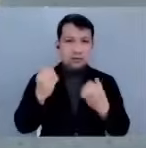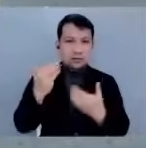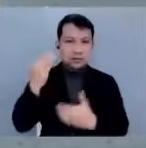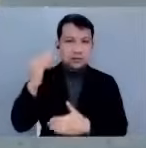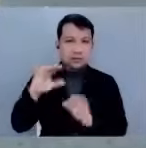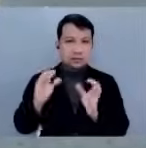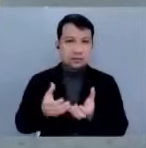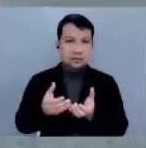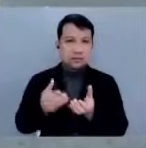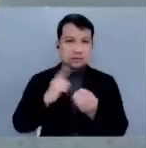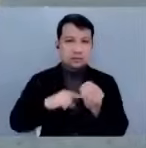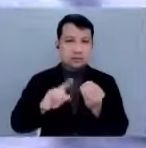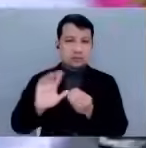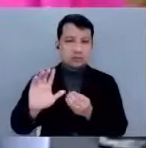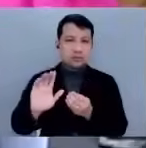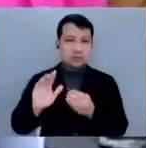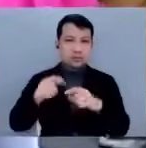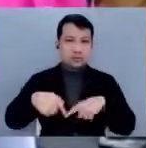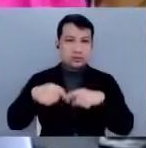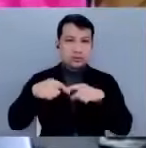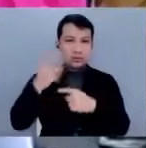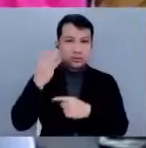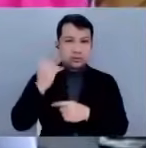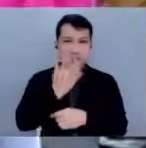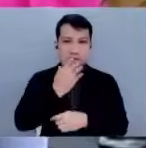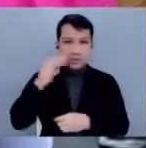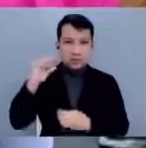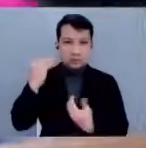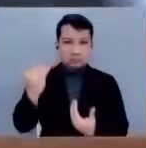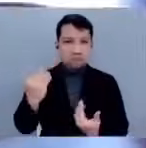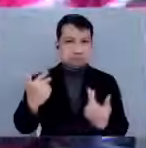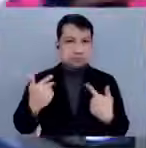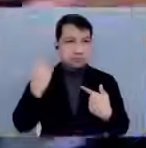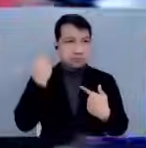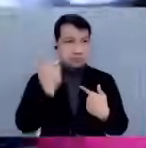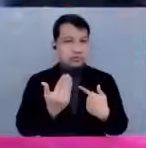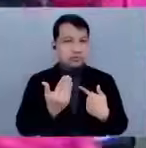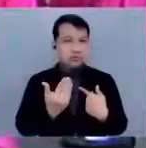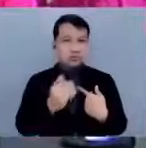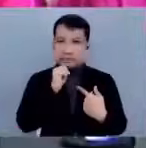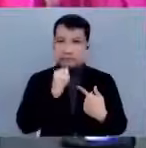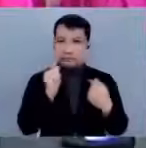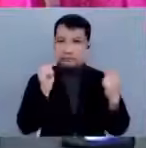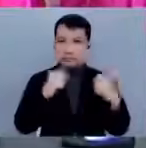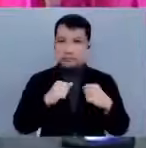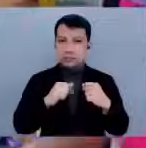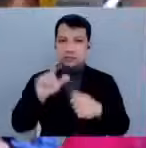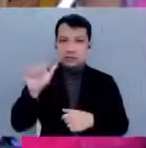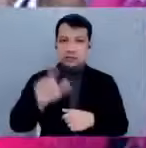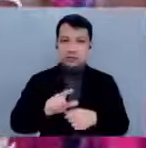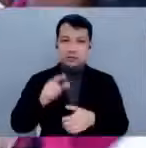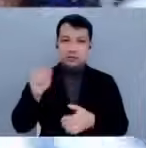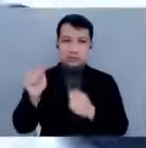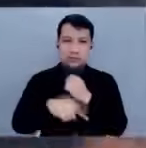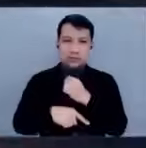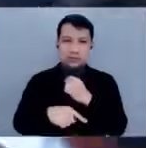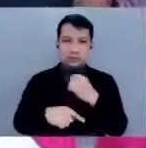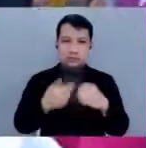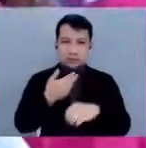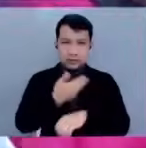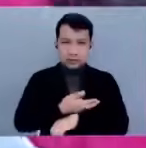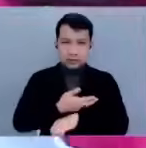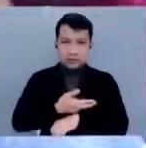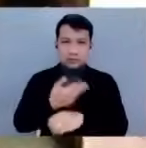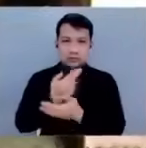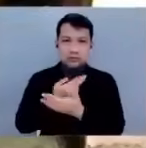raw ang nasuspindi dahil sa tag-init. Meron din namang tutol dahil mababawasan ang pahinga sa weekend.